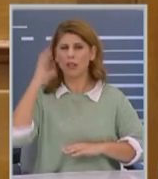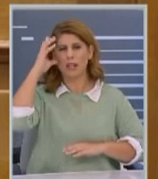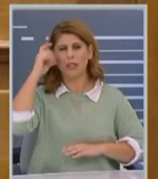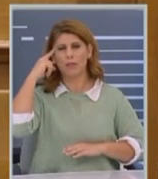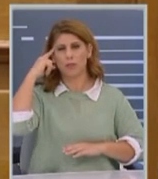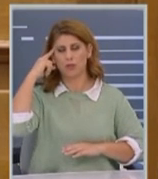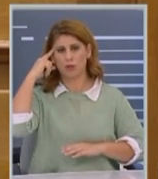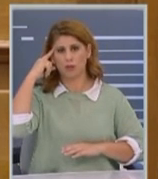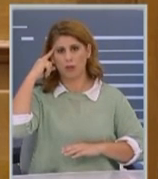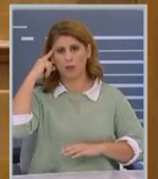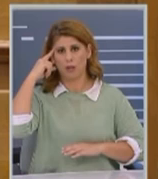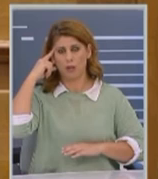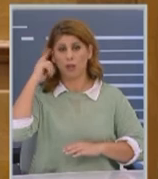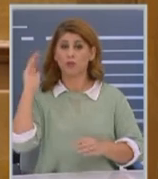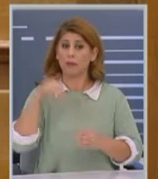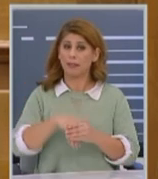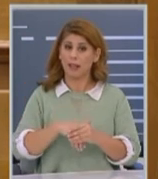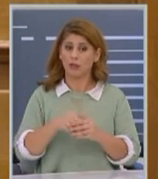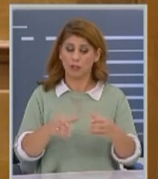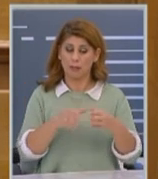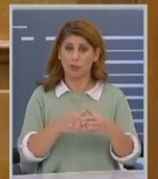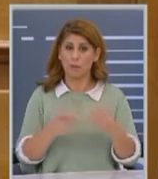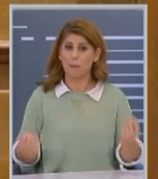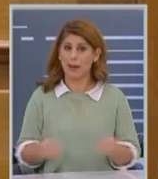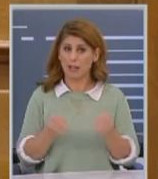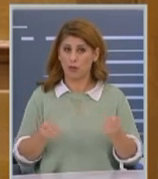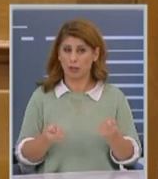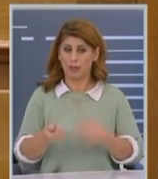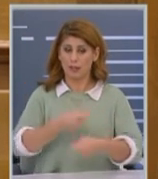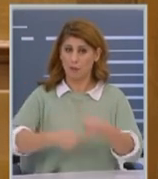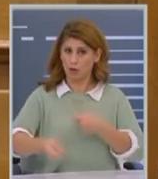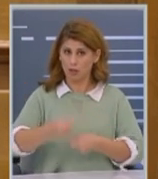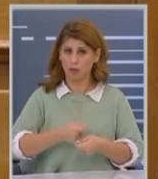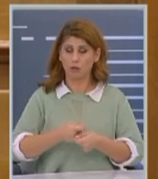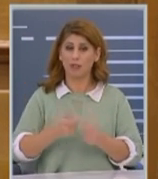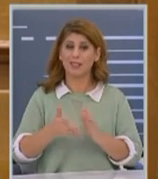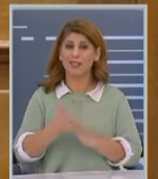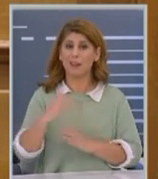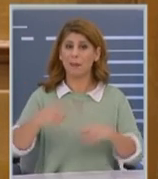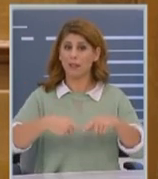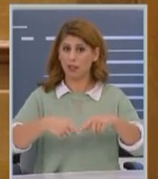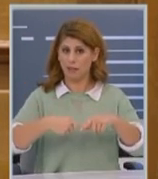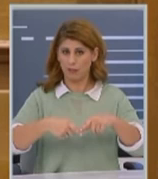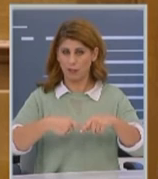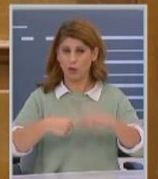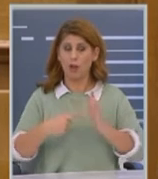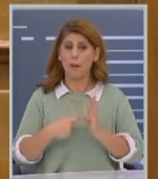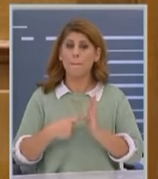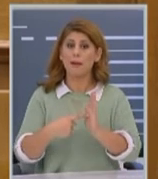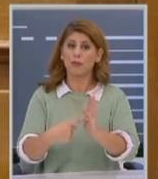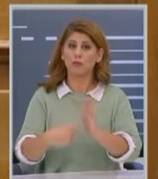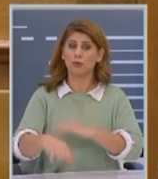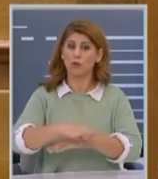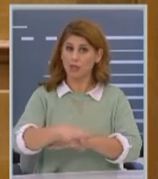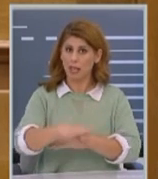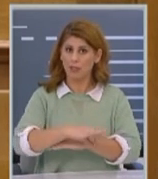υπενθυμίσω στους μετέχοντες στην Επιτροπή Παραγωγής και Εμπορίου ότι στις 15 Δεκεμβρίου παρουσιάσαμε το σχέδιό